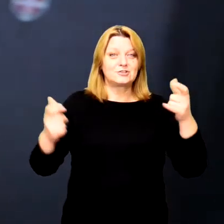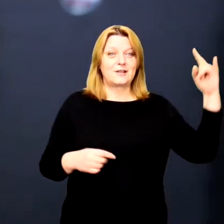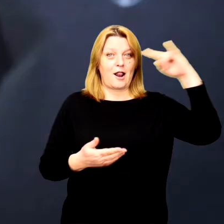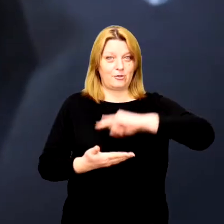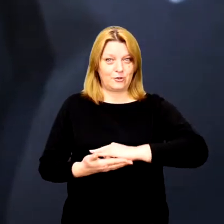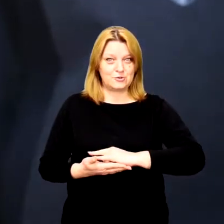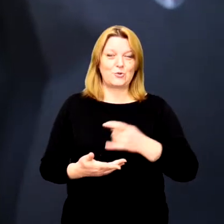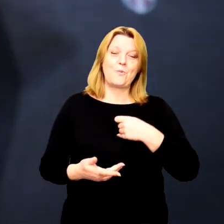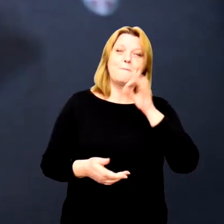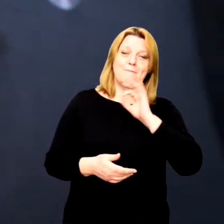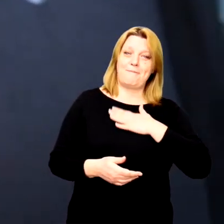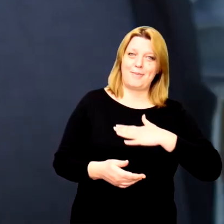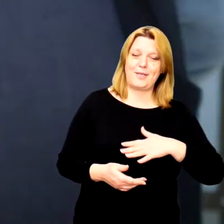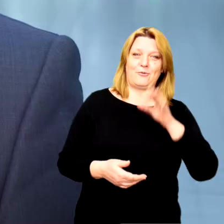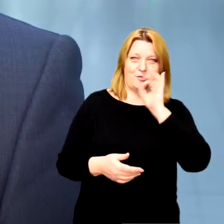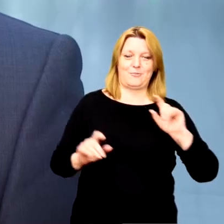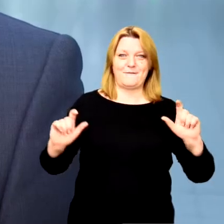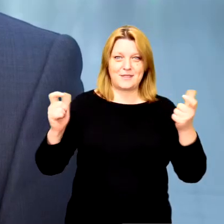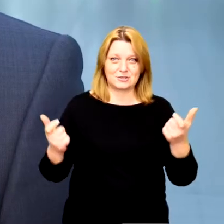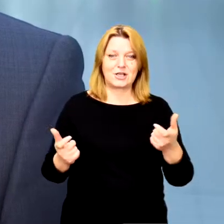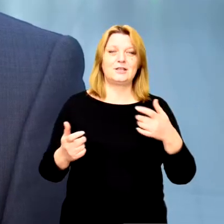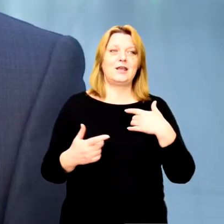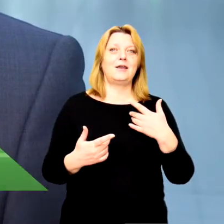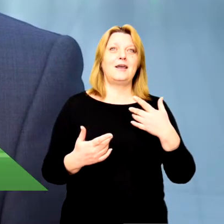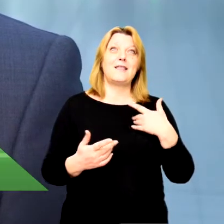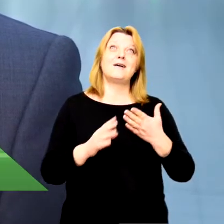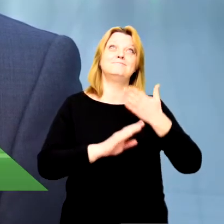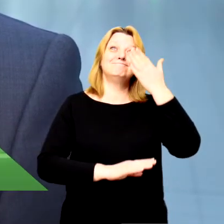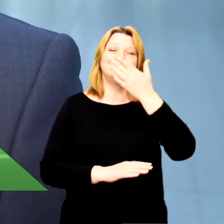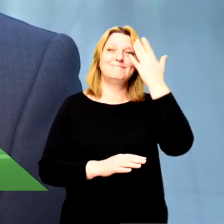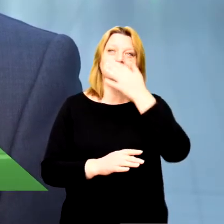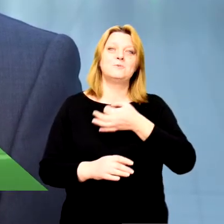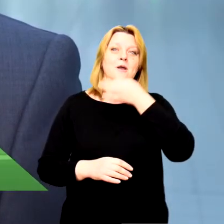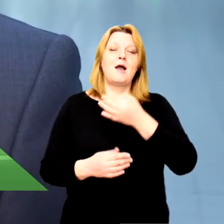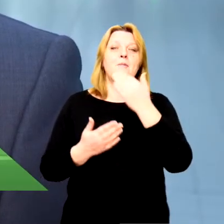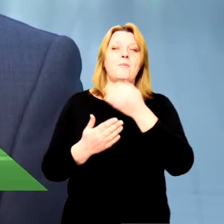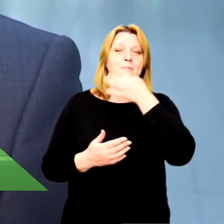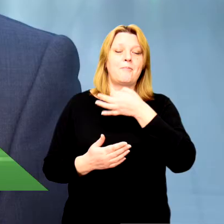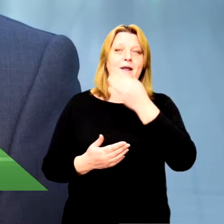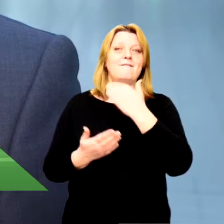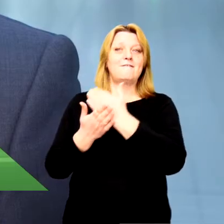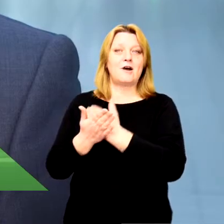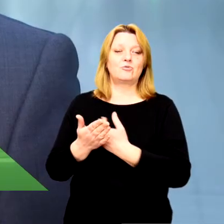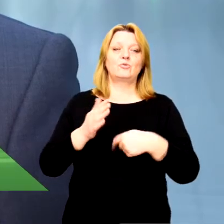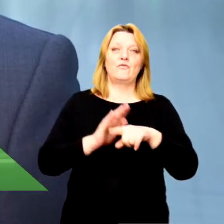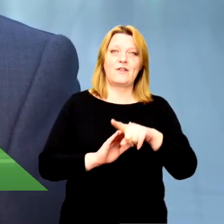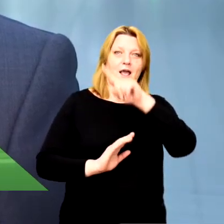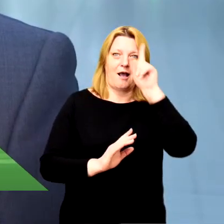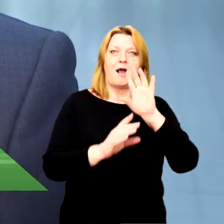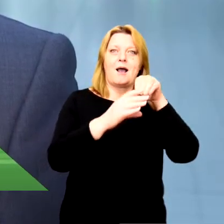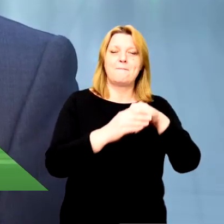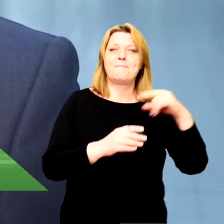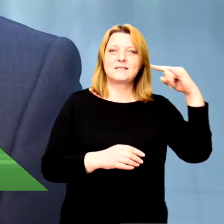wydarzenie na naszym lotnisku jest bardzo miłym i dobrym wydarzeniem, z którym wierzymy wiele nadziei na poprawę warunków zarówno dla pasażerów, jak